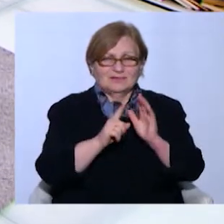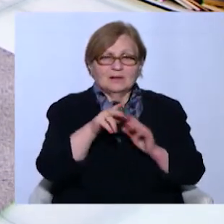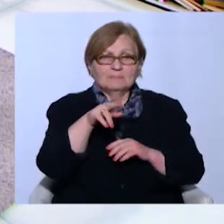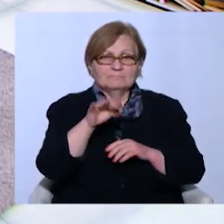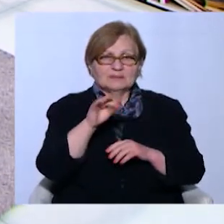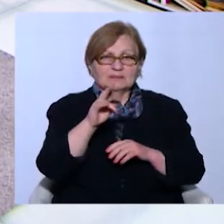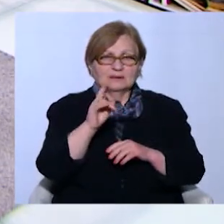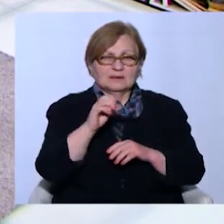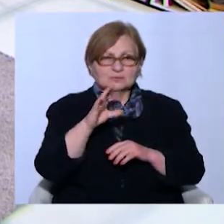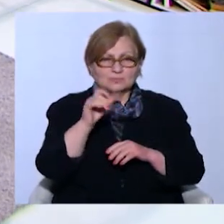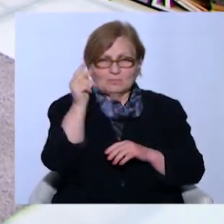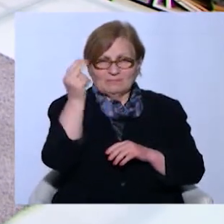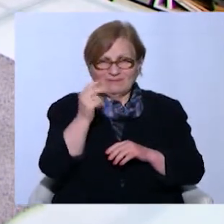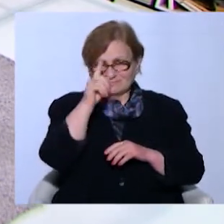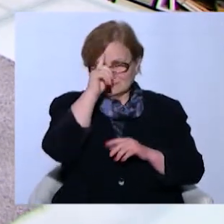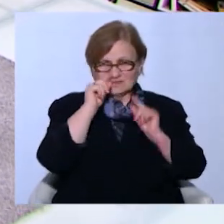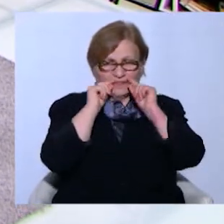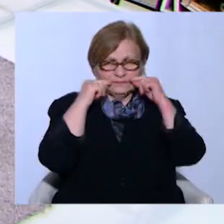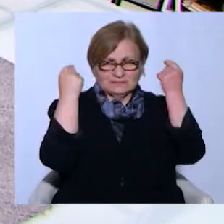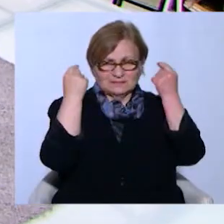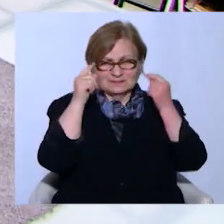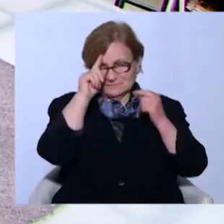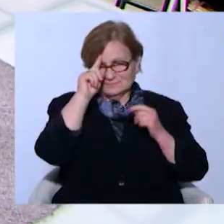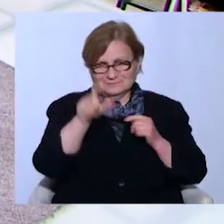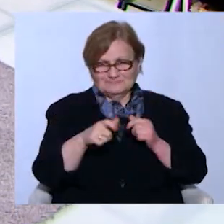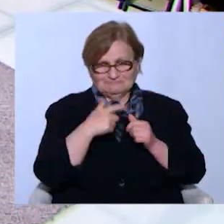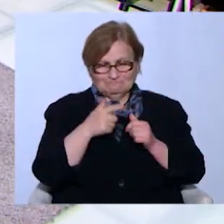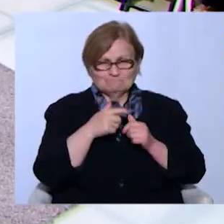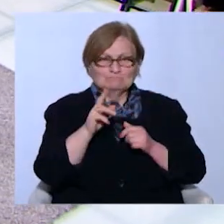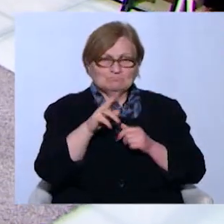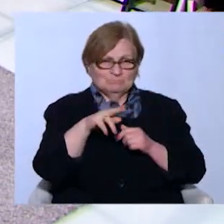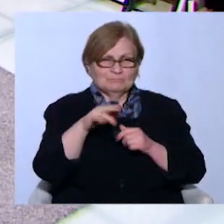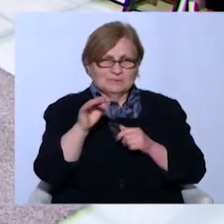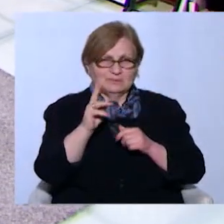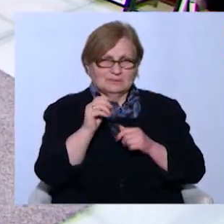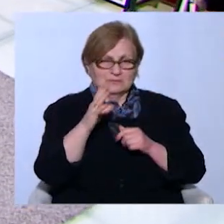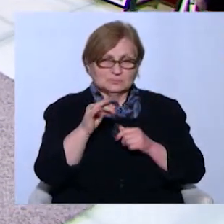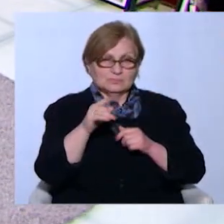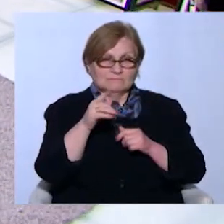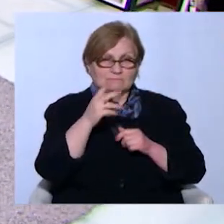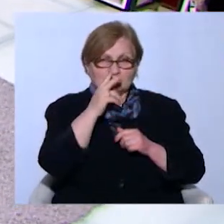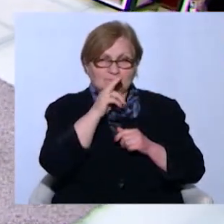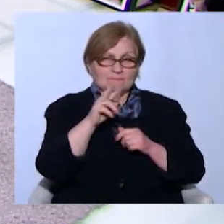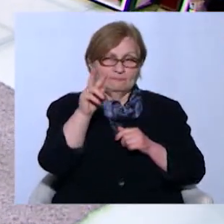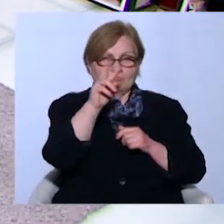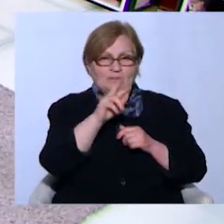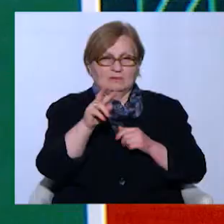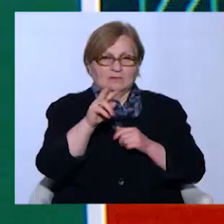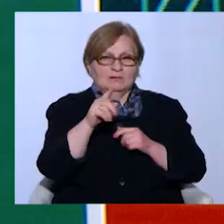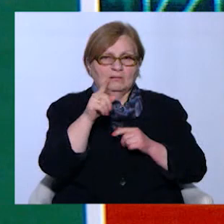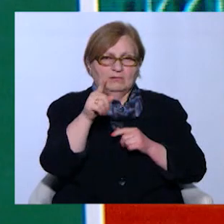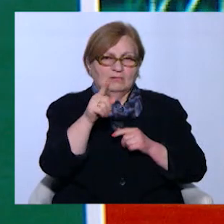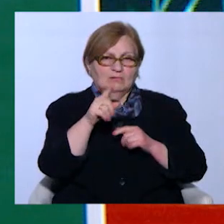პიკასო. ახლა რა ხდებოდა კუბიზმში? კუბიზმი, ასე იგი, მხატვარი ხელოვანი ობიექტს განიხილავდა არა ერთი